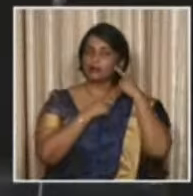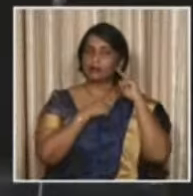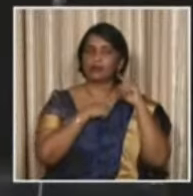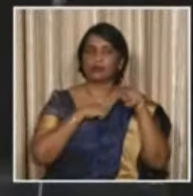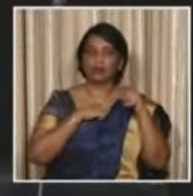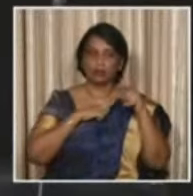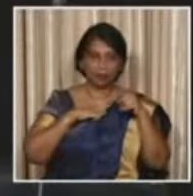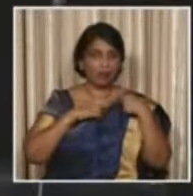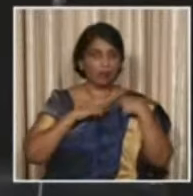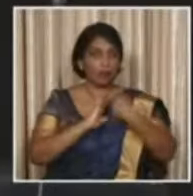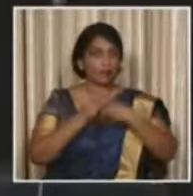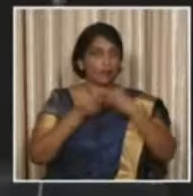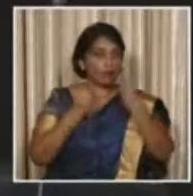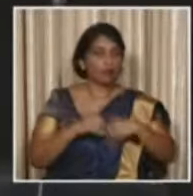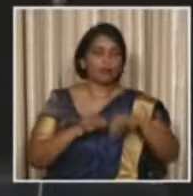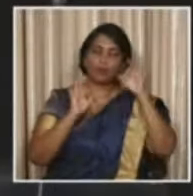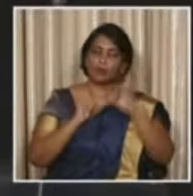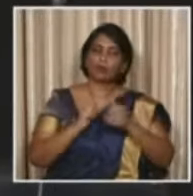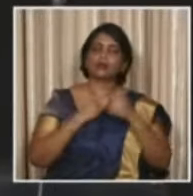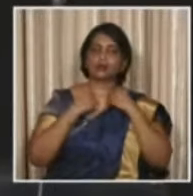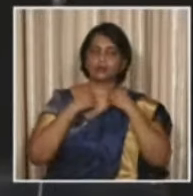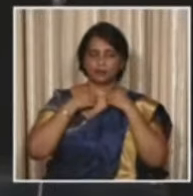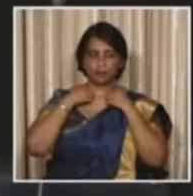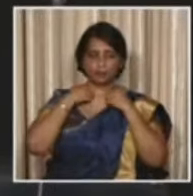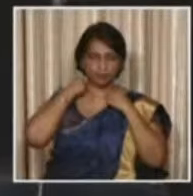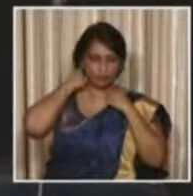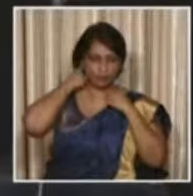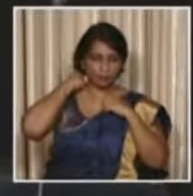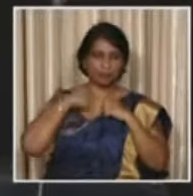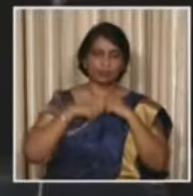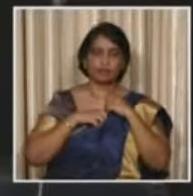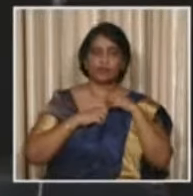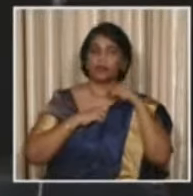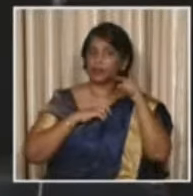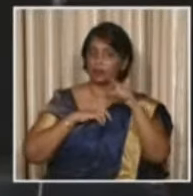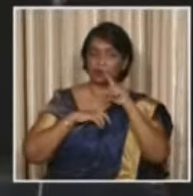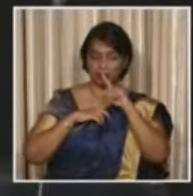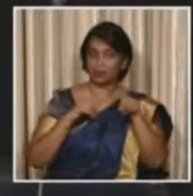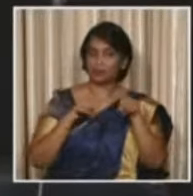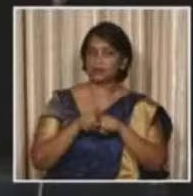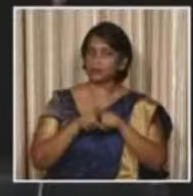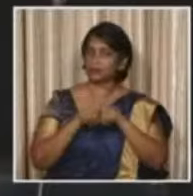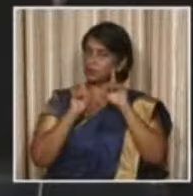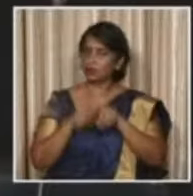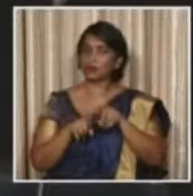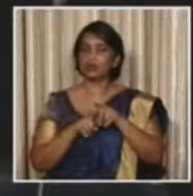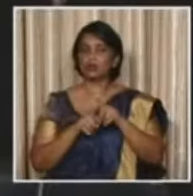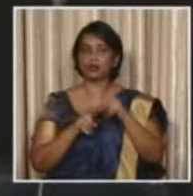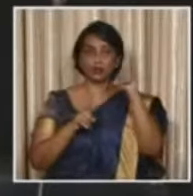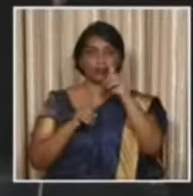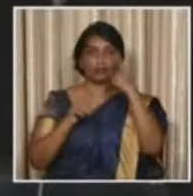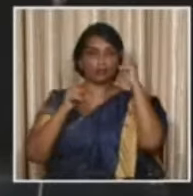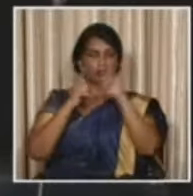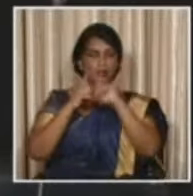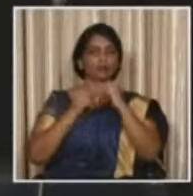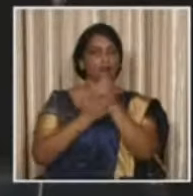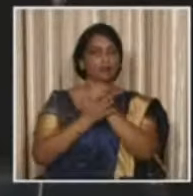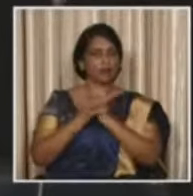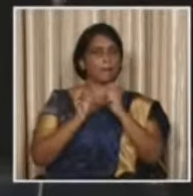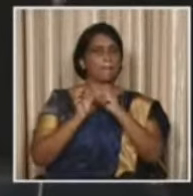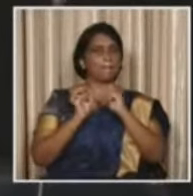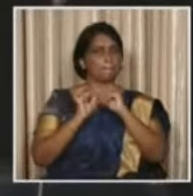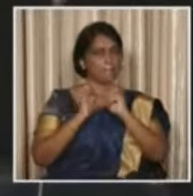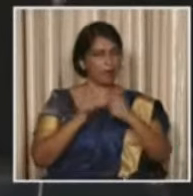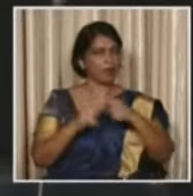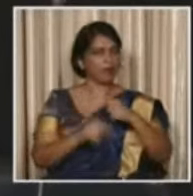නැවත බංකොලොත් වීම වළක්වන්න අවශ්‍ය වැඩපිළිවෙලක් ක්‍රියාත්මක කරන එක. අනික ඔබතුමා කියන විදිහට දැන් මේකේ අර ෆස්ට් චැප්ටර් එකේ ඉඳලා තමයි මුළු පනතටම විරුද්ධ